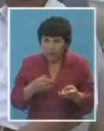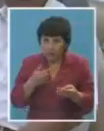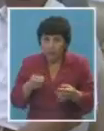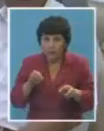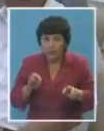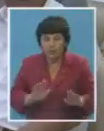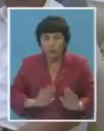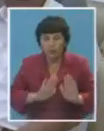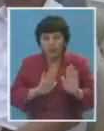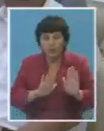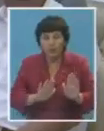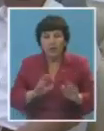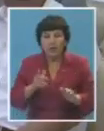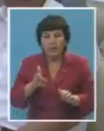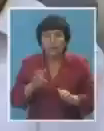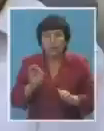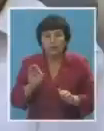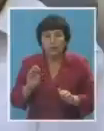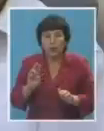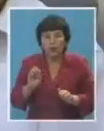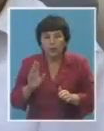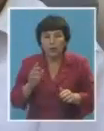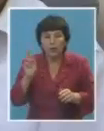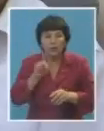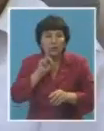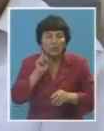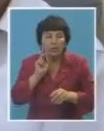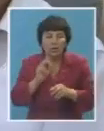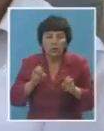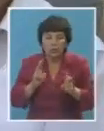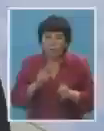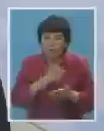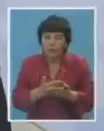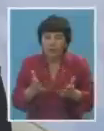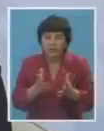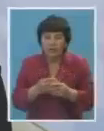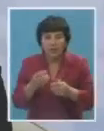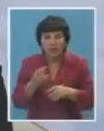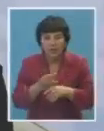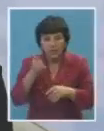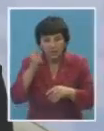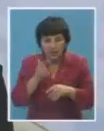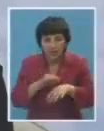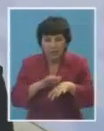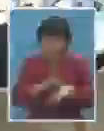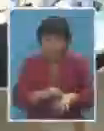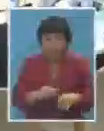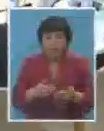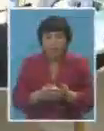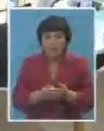облыс әкімінің орынбасары Ғабидолла Оспанқұлов. Өйткені жастарға төнген қауіп-қатер көп. Әсіресе теріс діни ағымның жетегінде кеткендермен